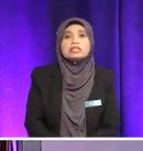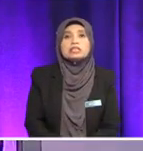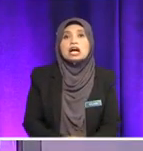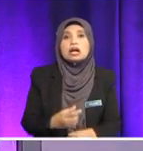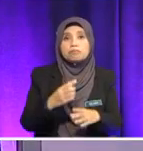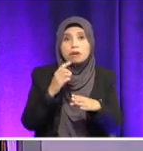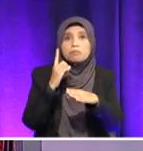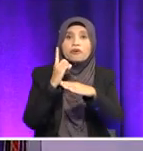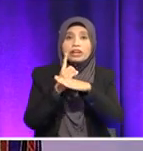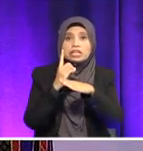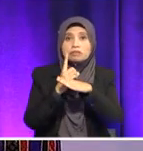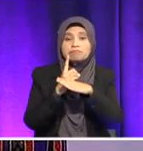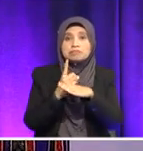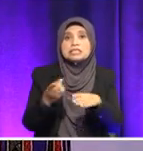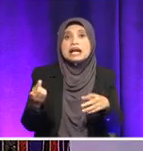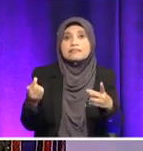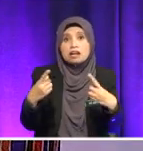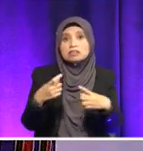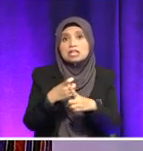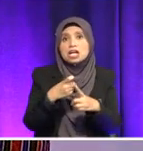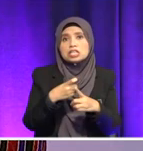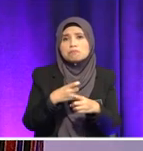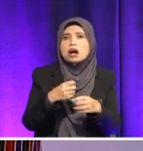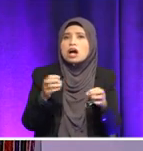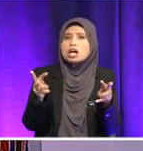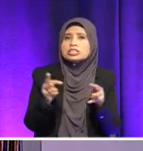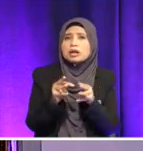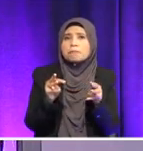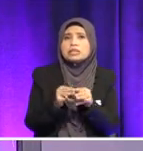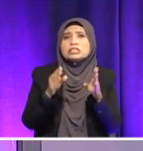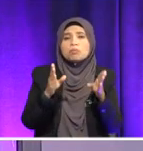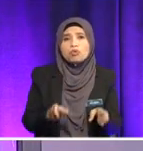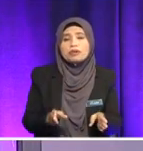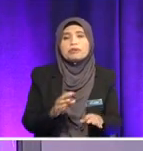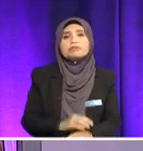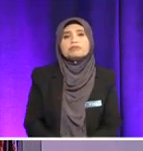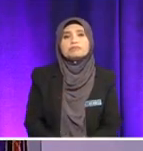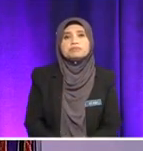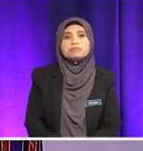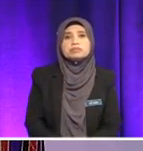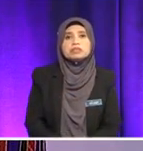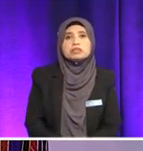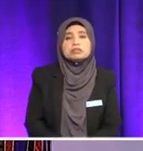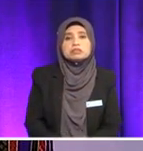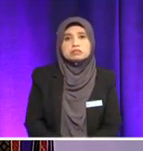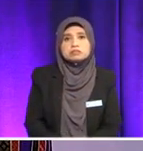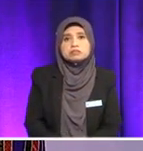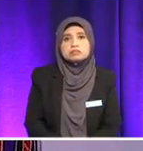awam dan kumpulan-kumpulan yang berlatar belakang kan mungkin agama mungkin kaum dan tertentu Jadi kalau ini